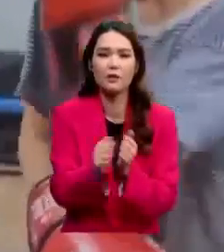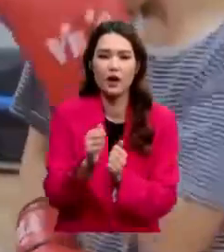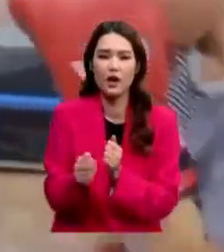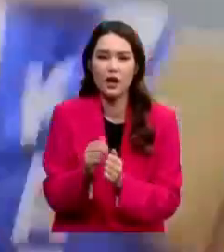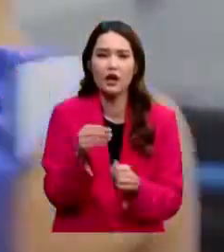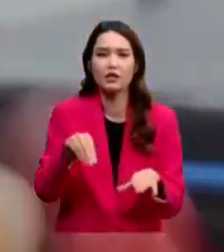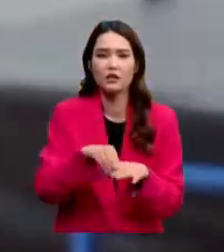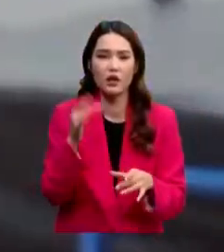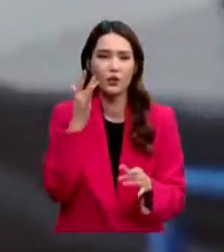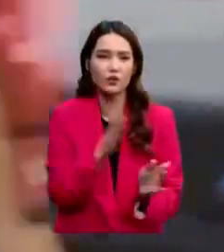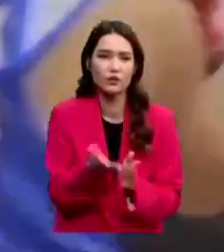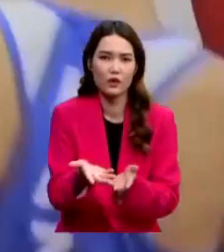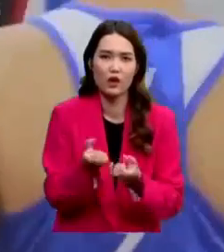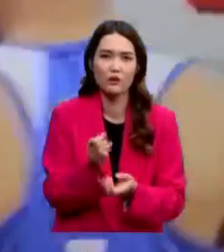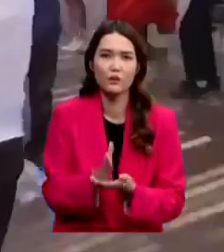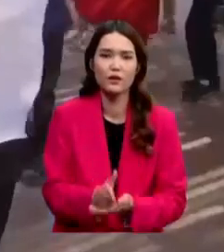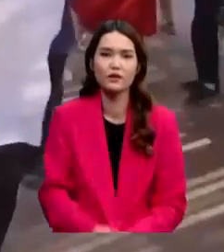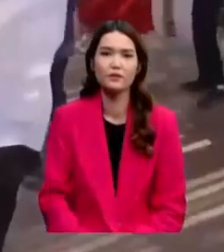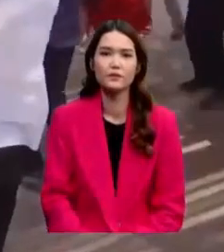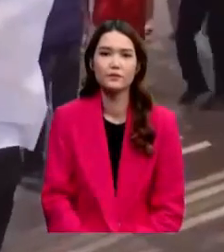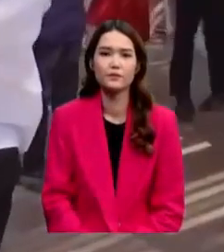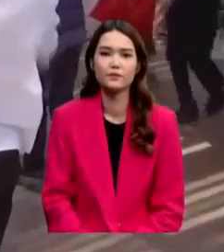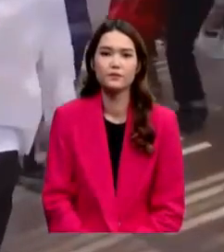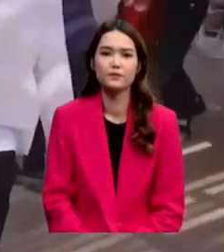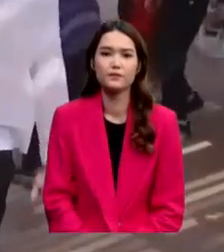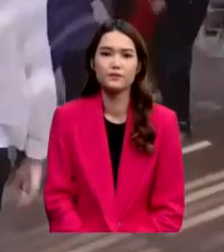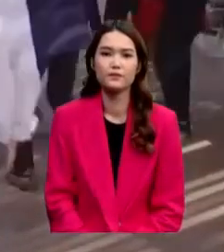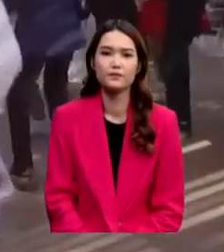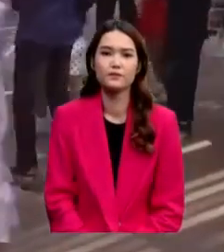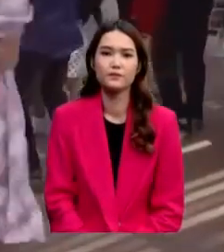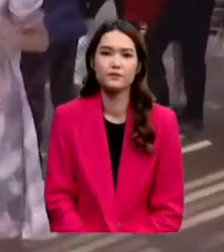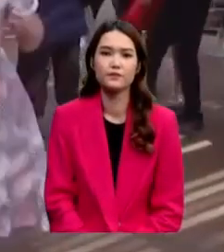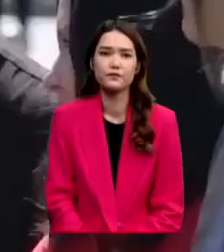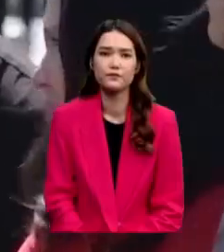тиесіліні алады деп сендіріп отыр. Арай Сүгірбай, Асқар Айткенов, Атамекен бизнес арнасы.